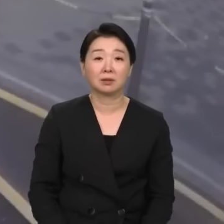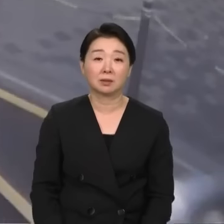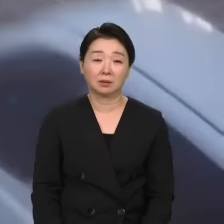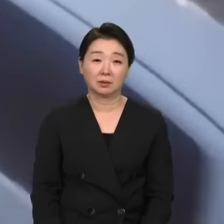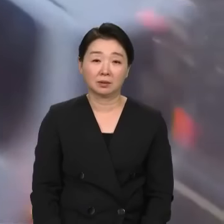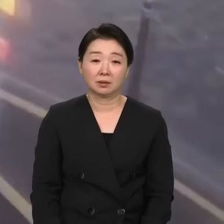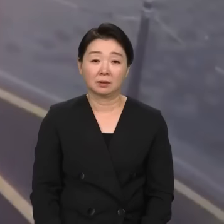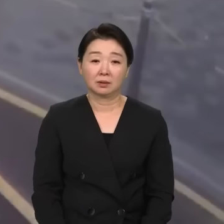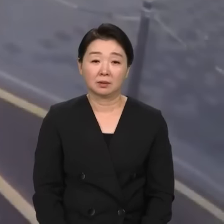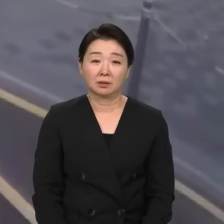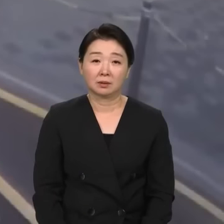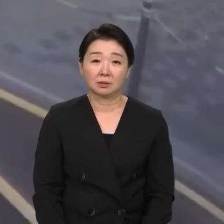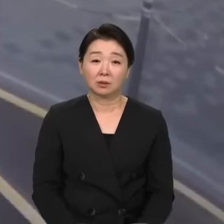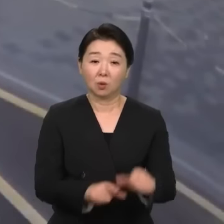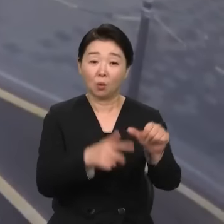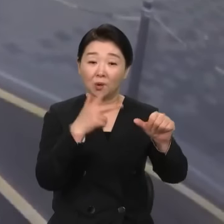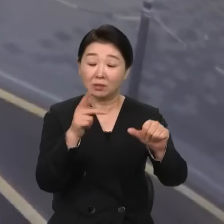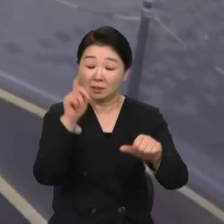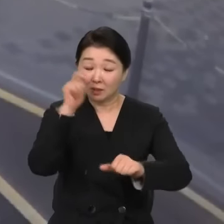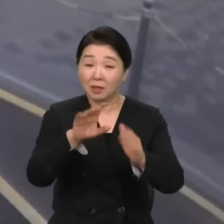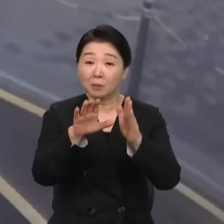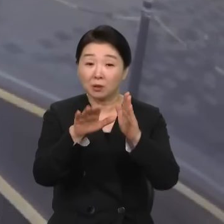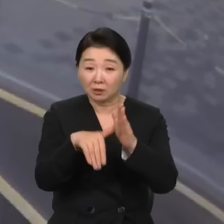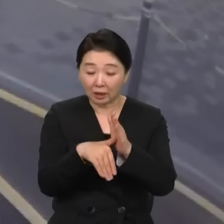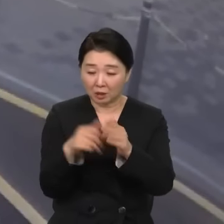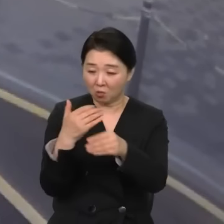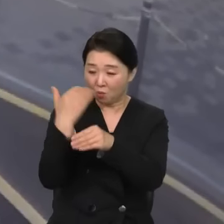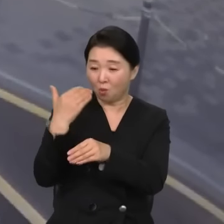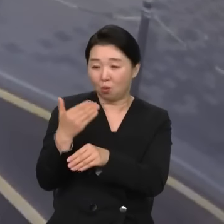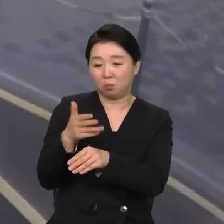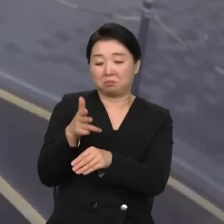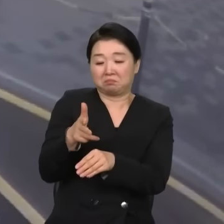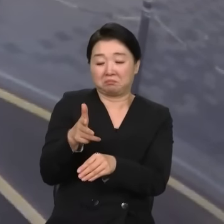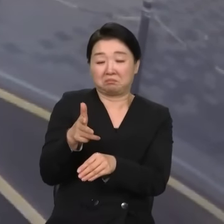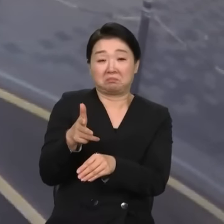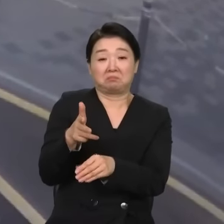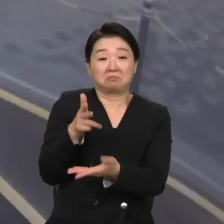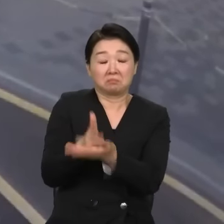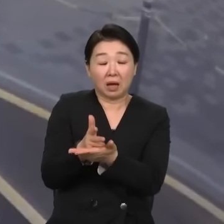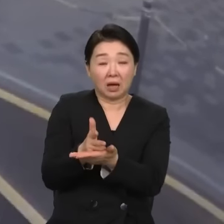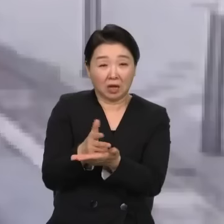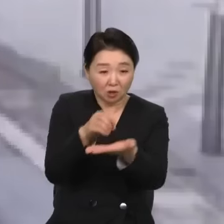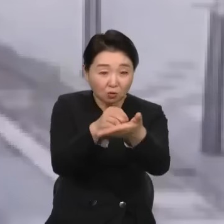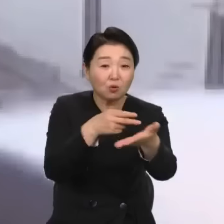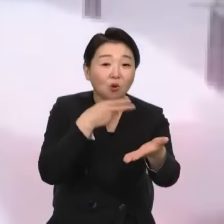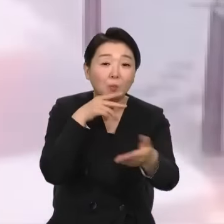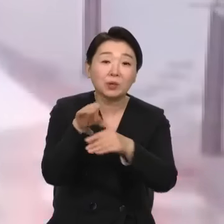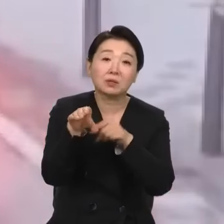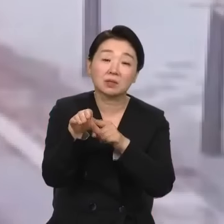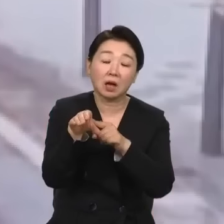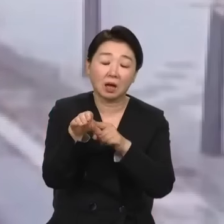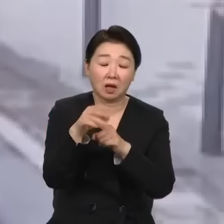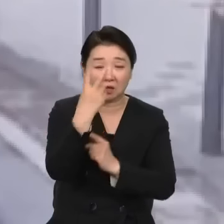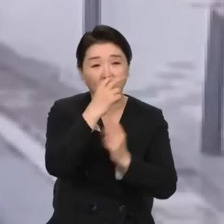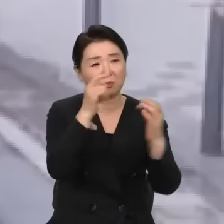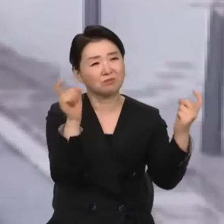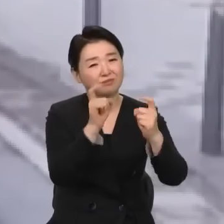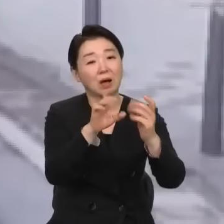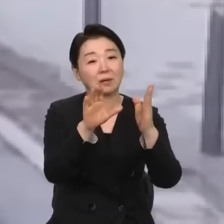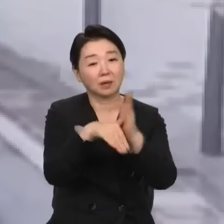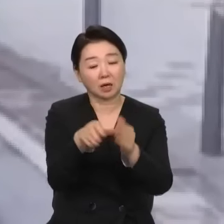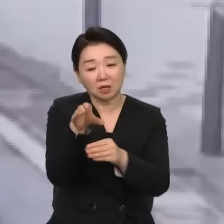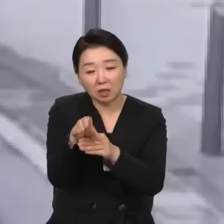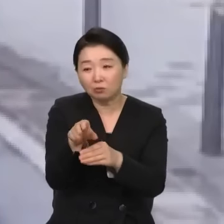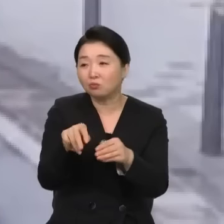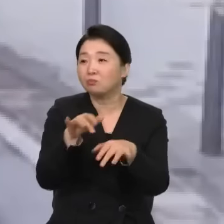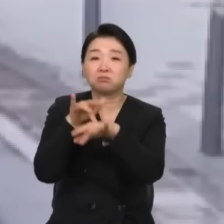새벽 승합차 한 대가 주차장 입구에 섰습니다. 미등록 차량이었습니다. 경비원과 다투다 차를 두고